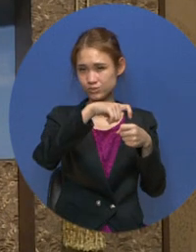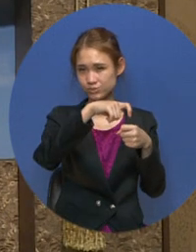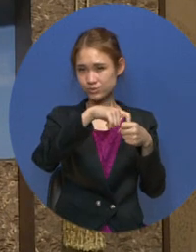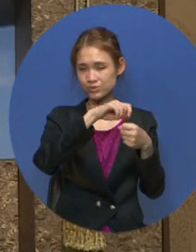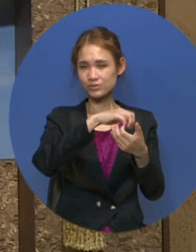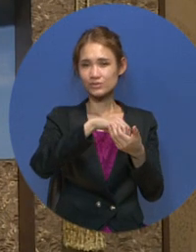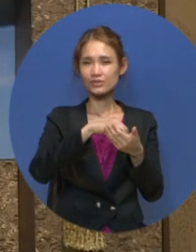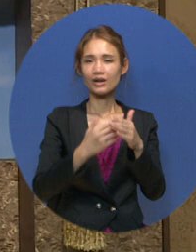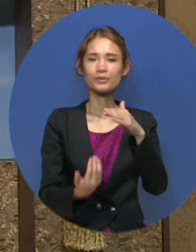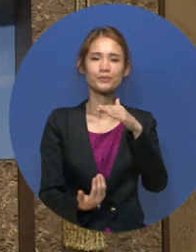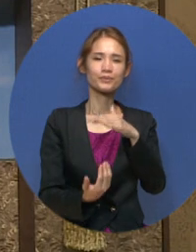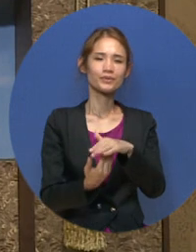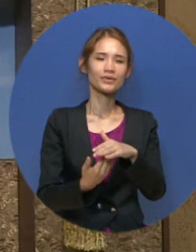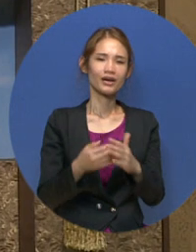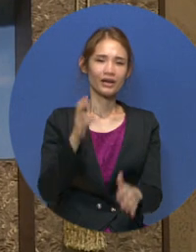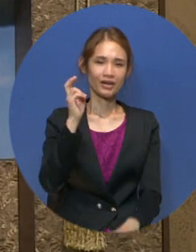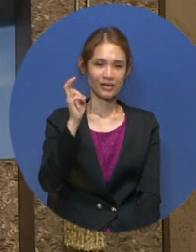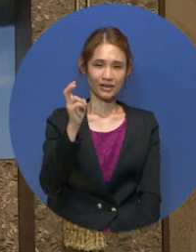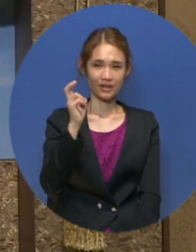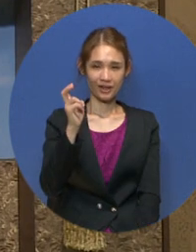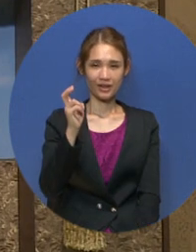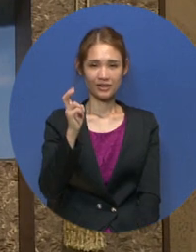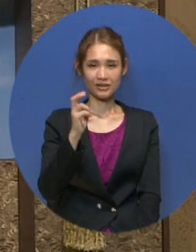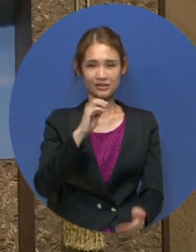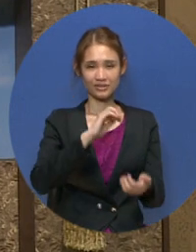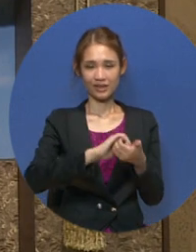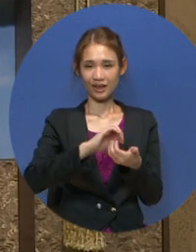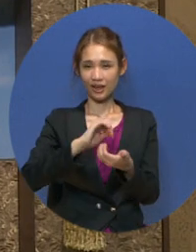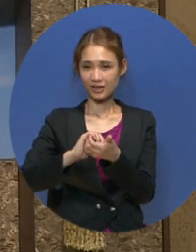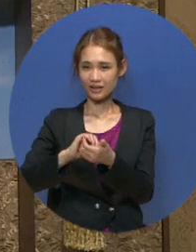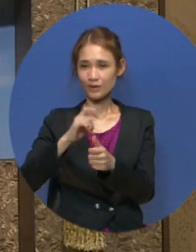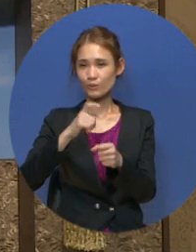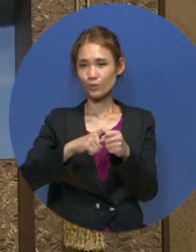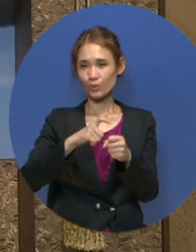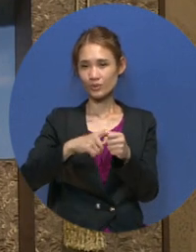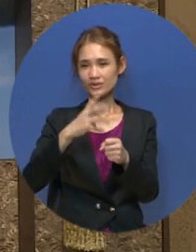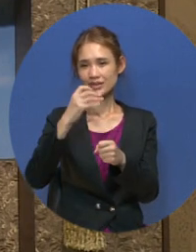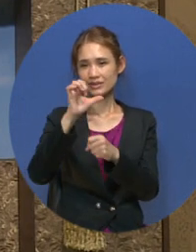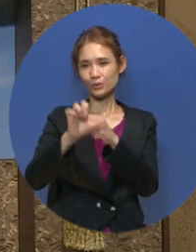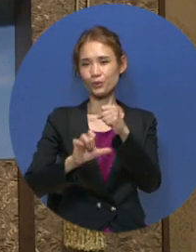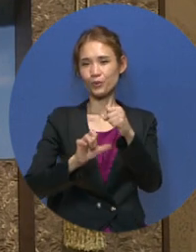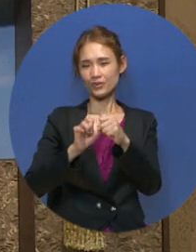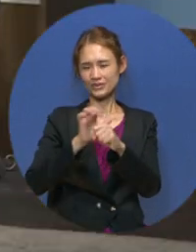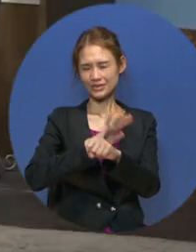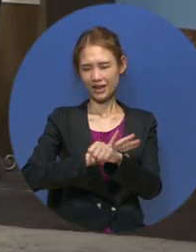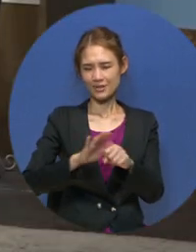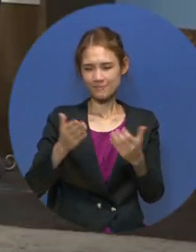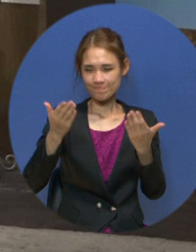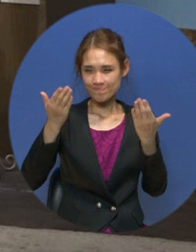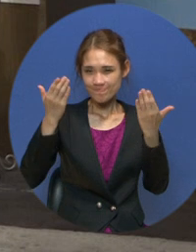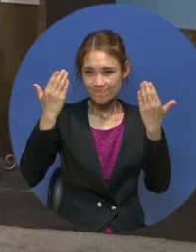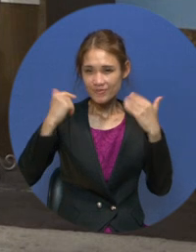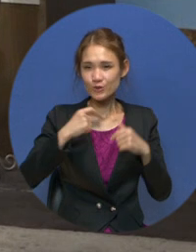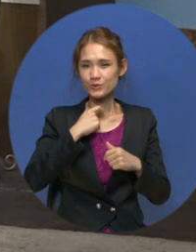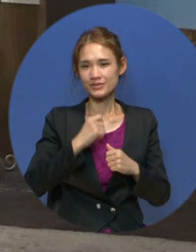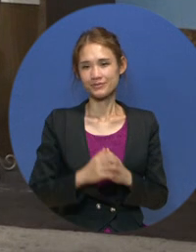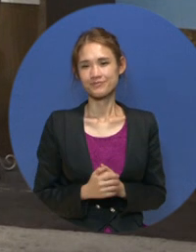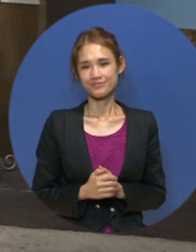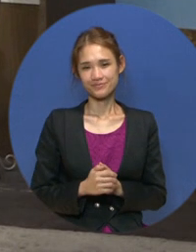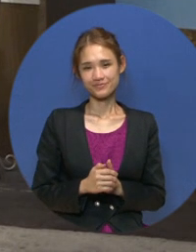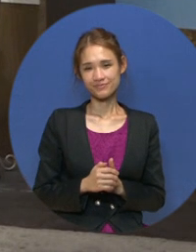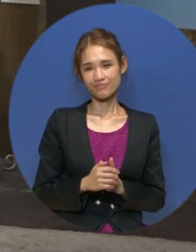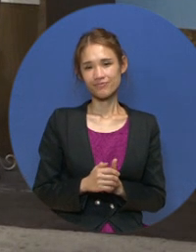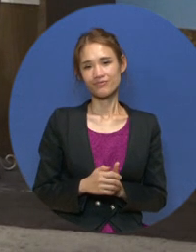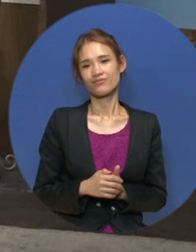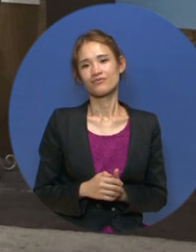목표를 달성했겠구나. 그래서 현재 단기 목표는 45년을 네. 버티는 일입니다. 그러니까 이 직원 네. 어떻게